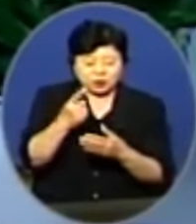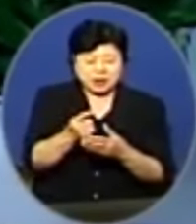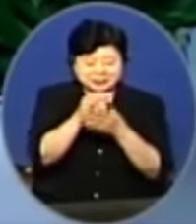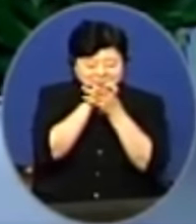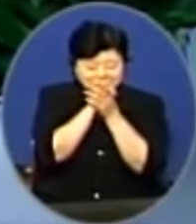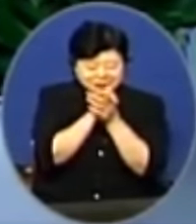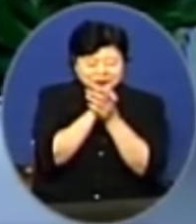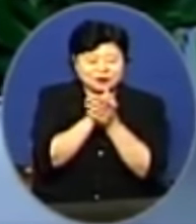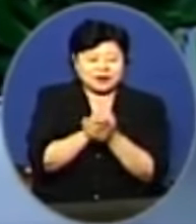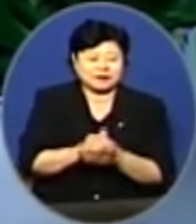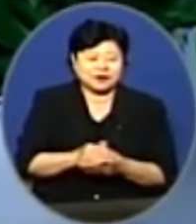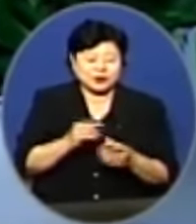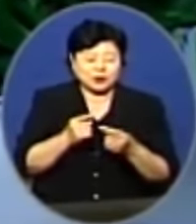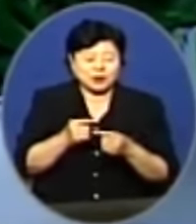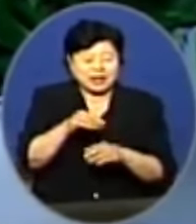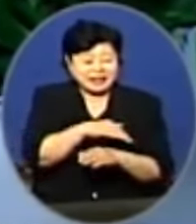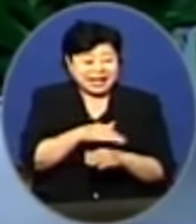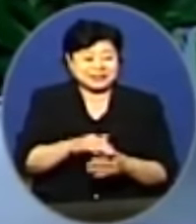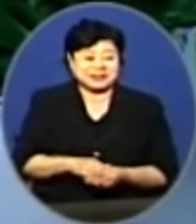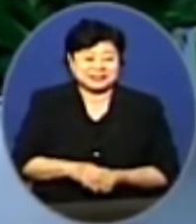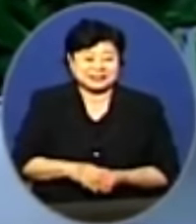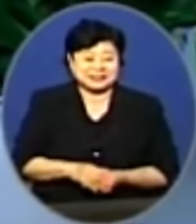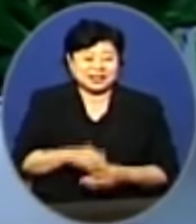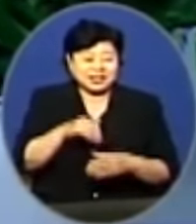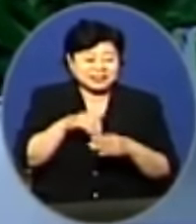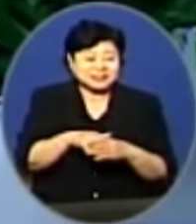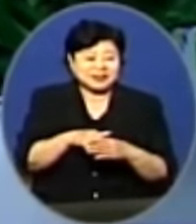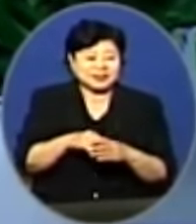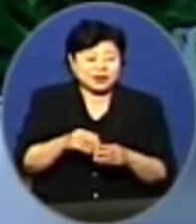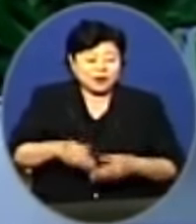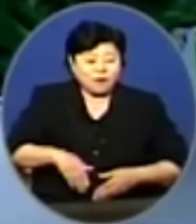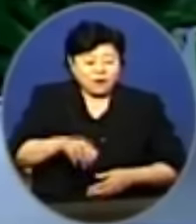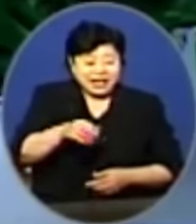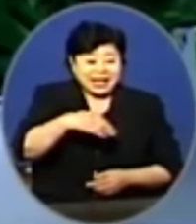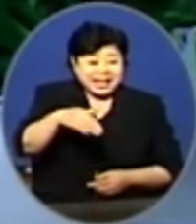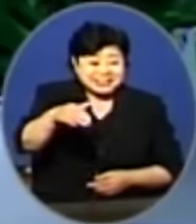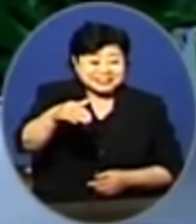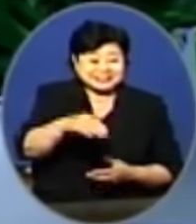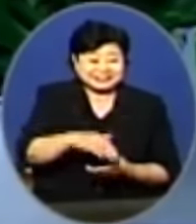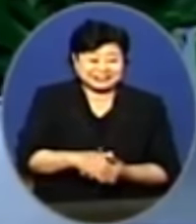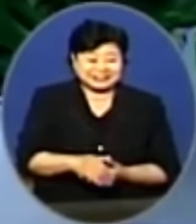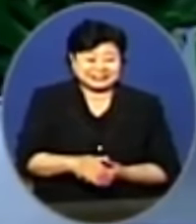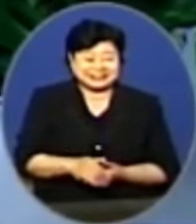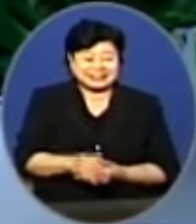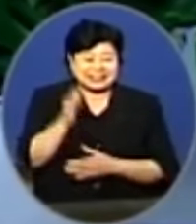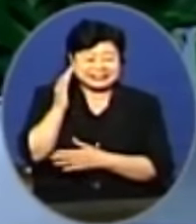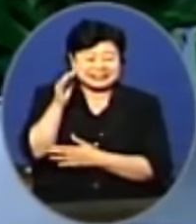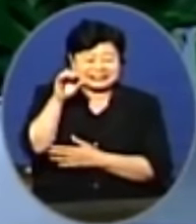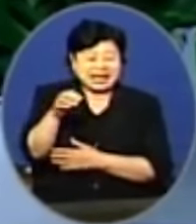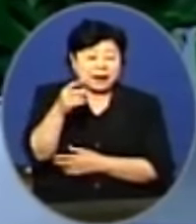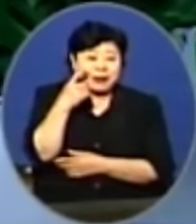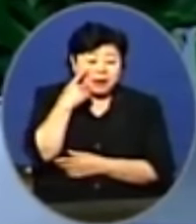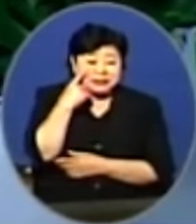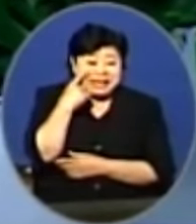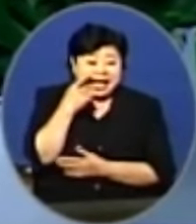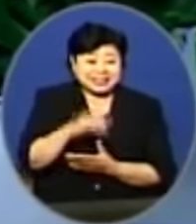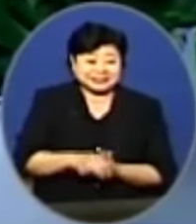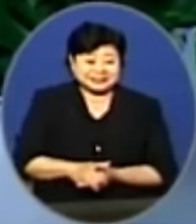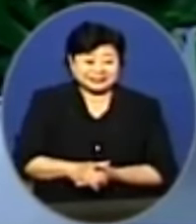나오면서 선거 기간에 자기 고향 땅에 자기도 나가서 시장을 한번 해봐야 되겠다.